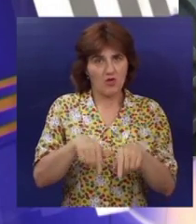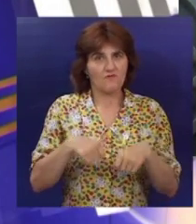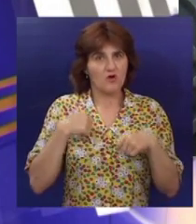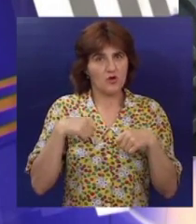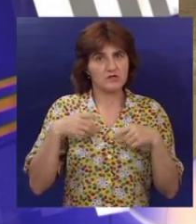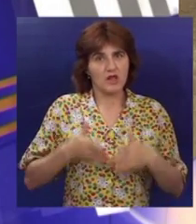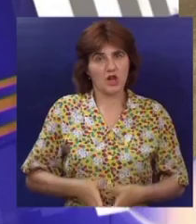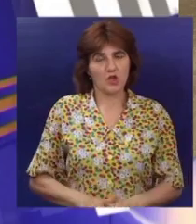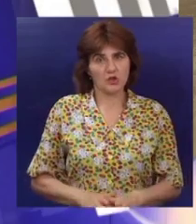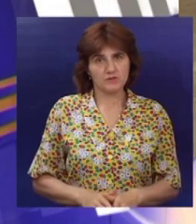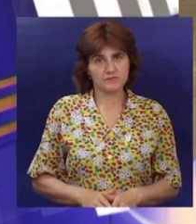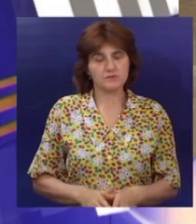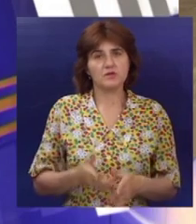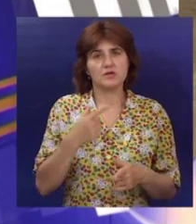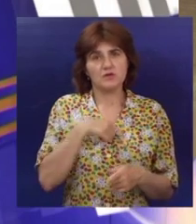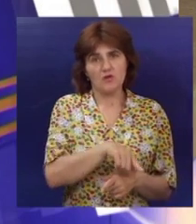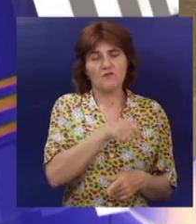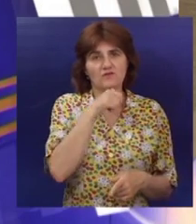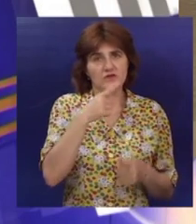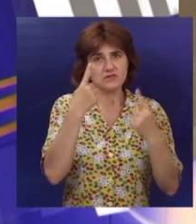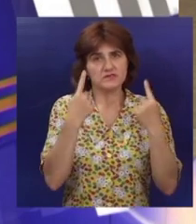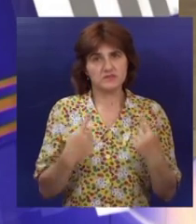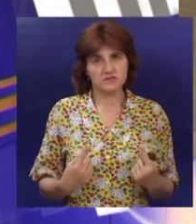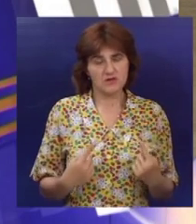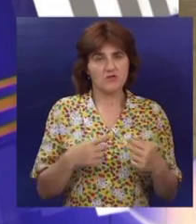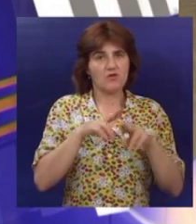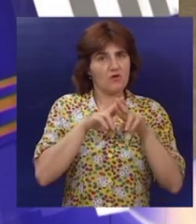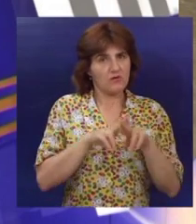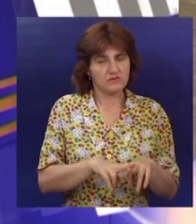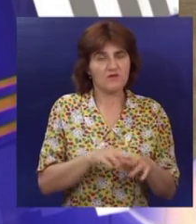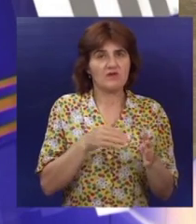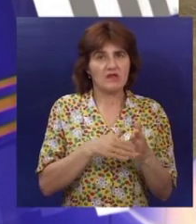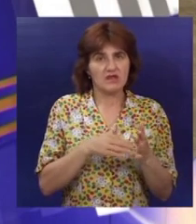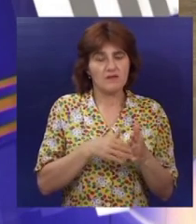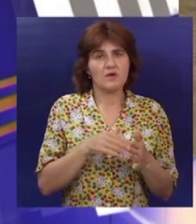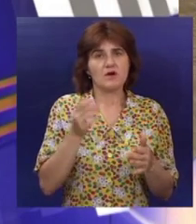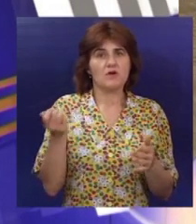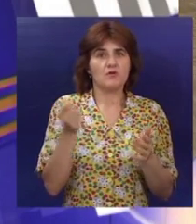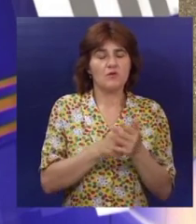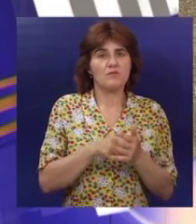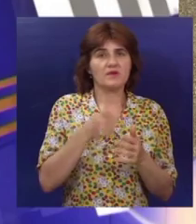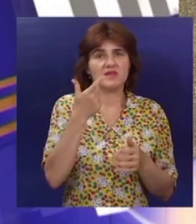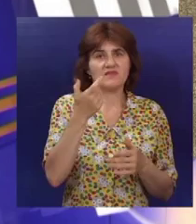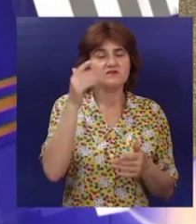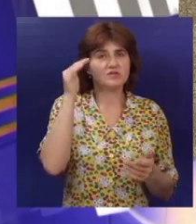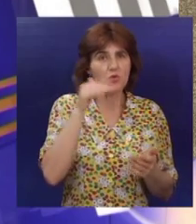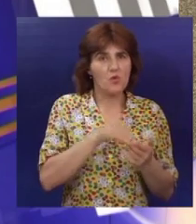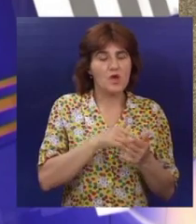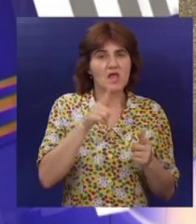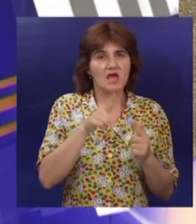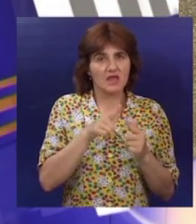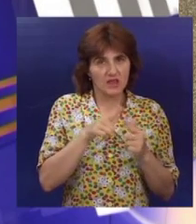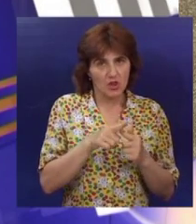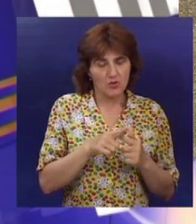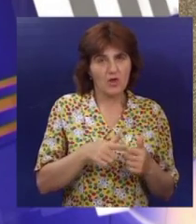ovogodišnjeg roda pšenice. Asocijacija i dalje ostaje pri stavu da je potrebno da robne rezerve otkupe 200.000 tona žita po ceni od